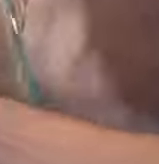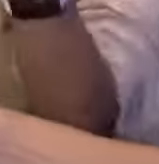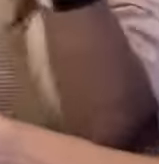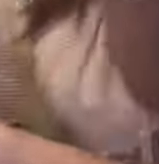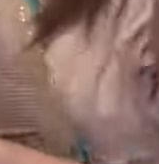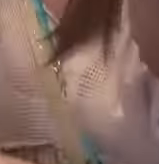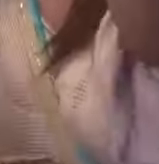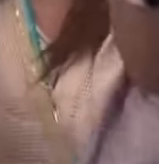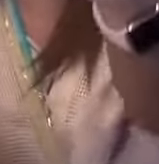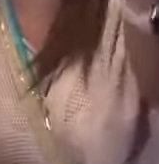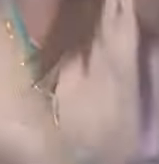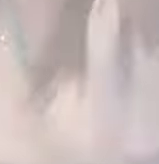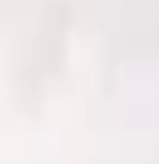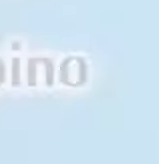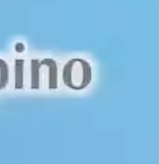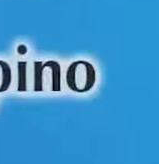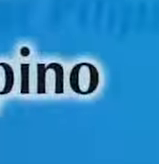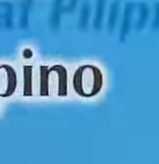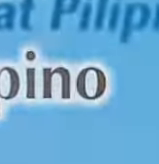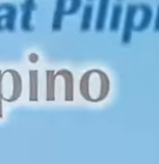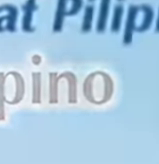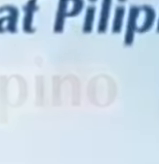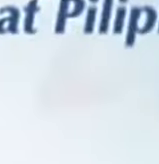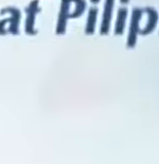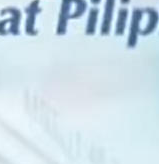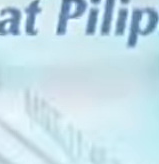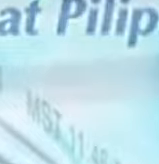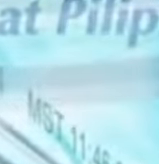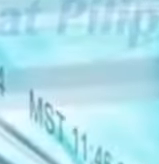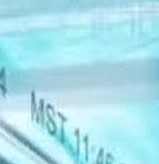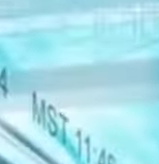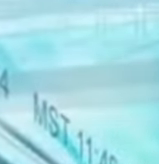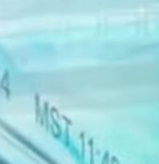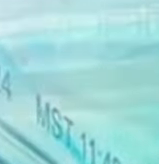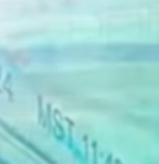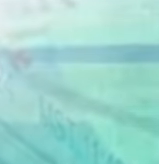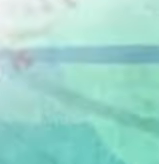be Kapuso! Ito ang GMA Pinoy